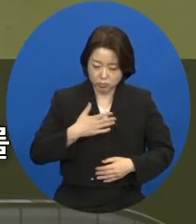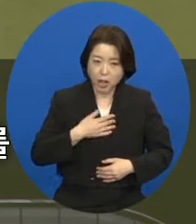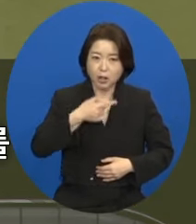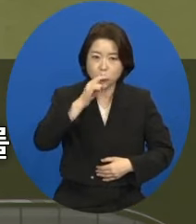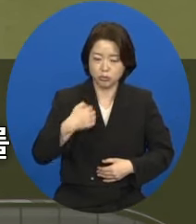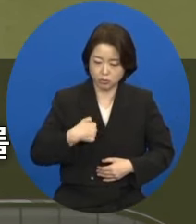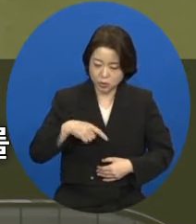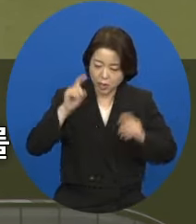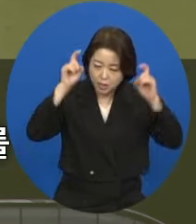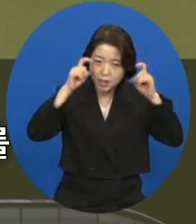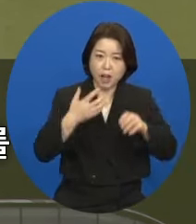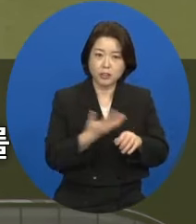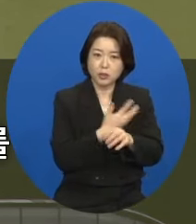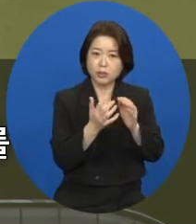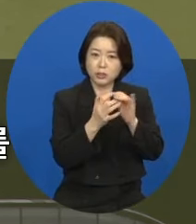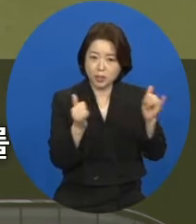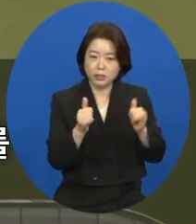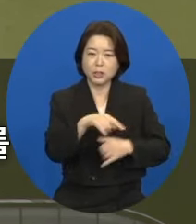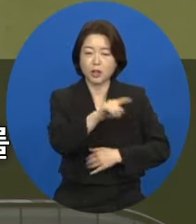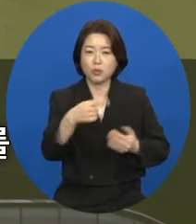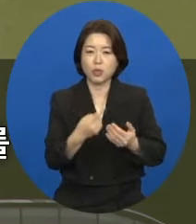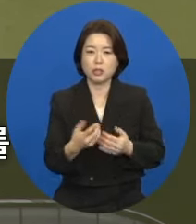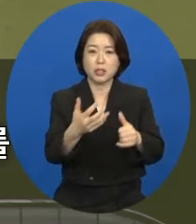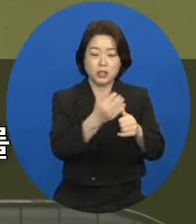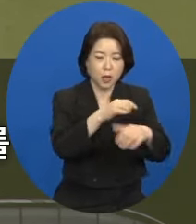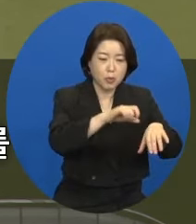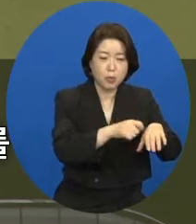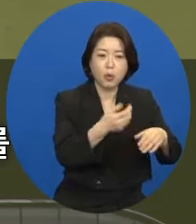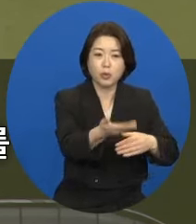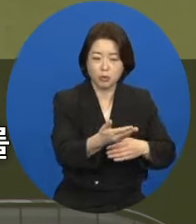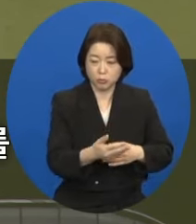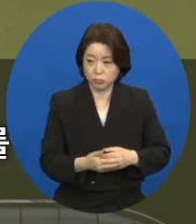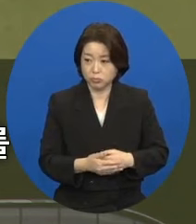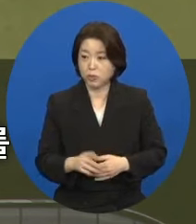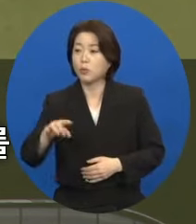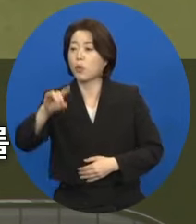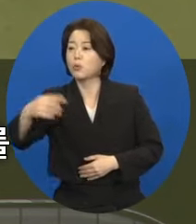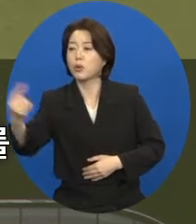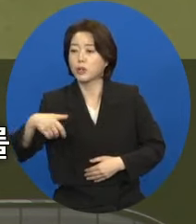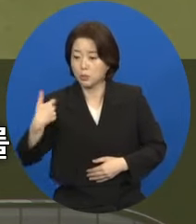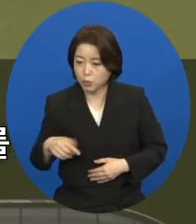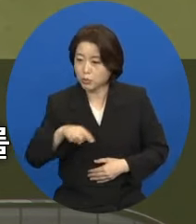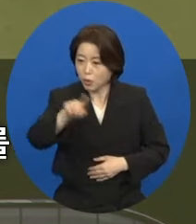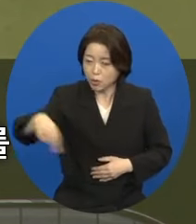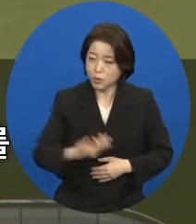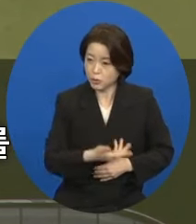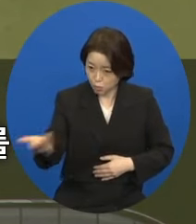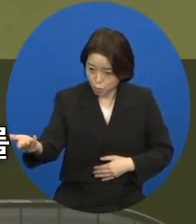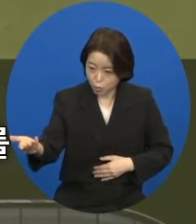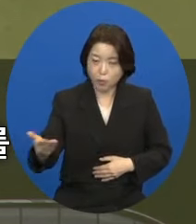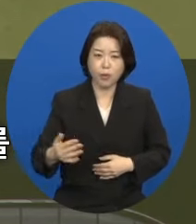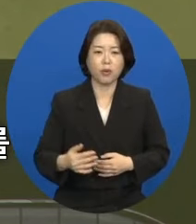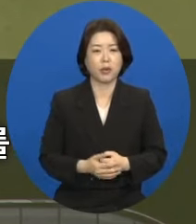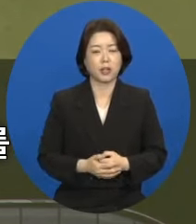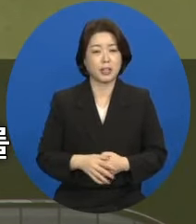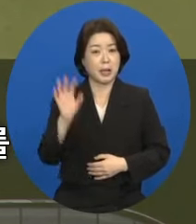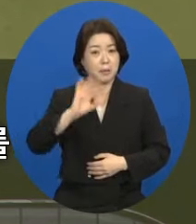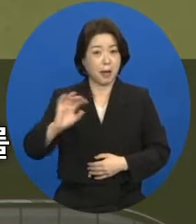위하여 잡은 내 고기를 가져다가 어디서 왔는지도 알지 못한 자에게 주겠냐. 자, 여기에 반복된 표현이 뭐죠? 내